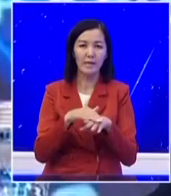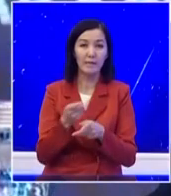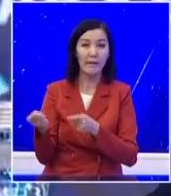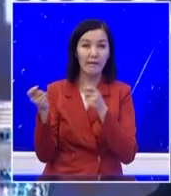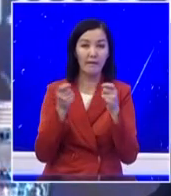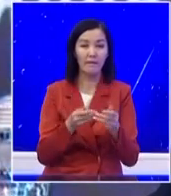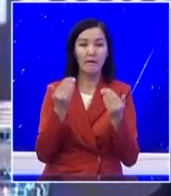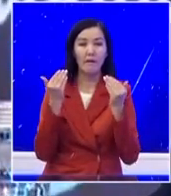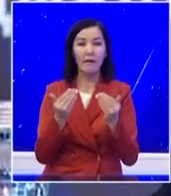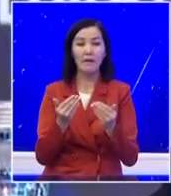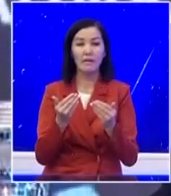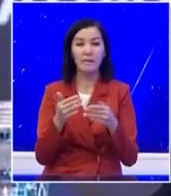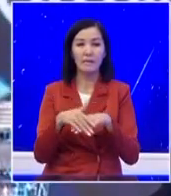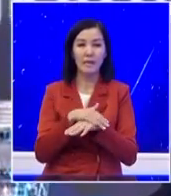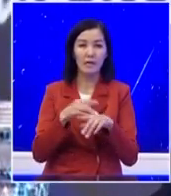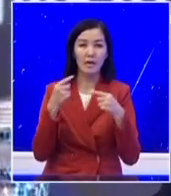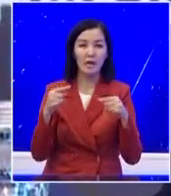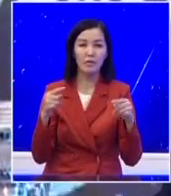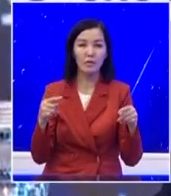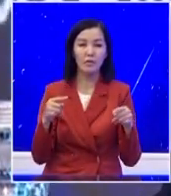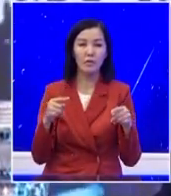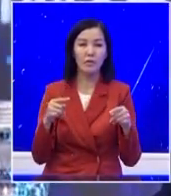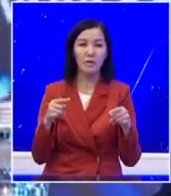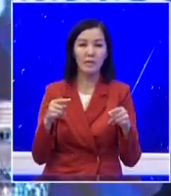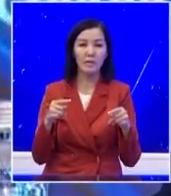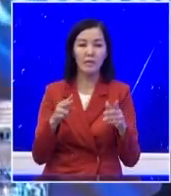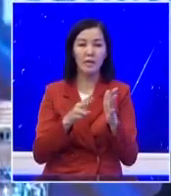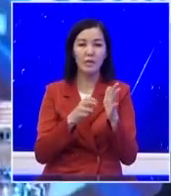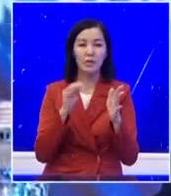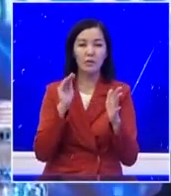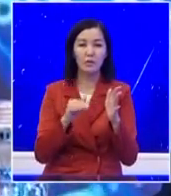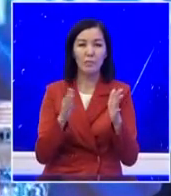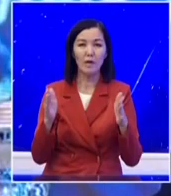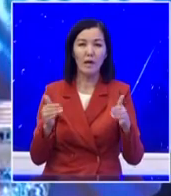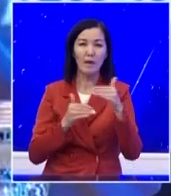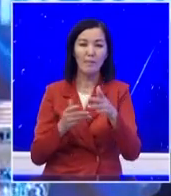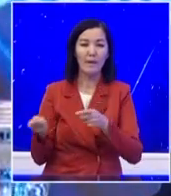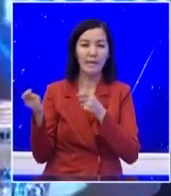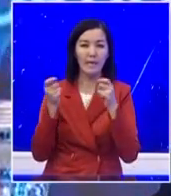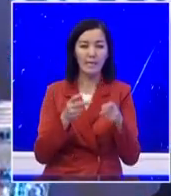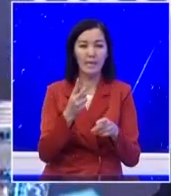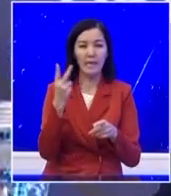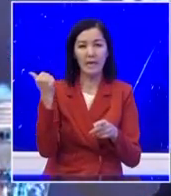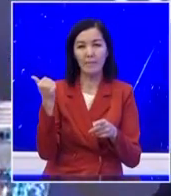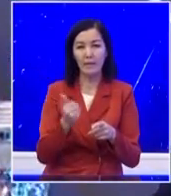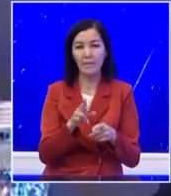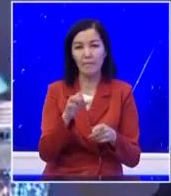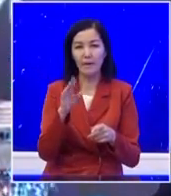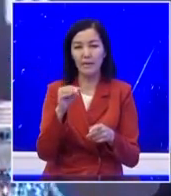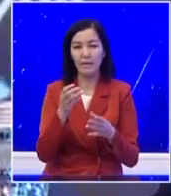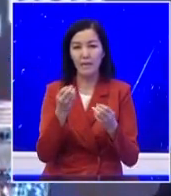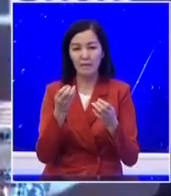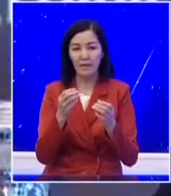таңда бұл препараттың нарыққа әртүрлі өндірушілерден 700 мың қаптамасы жеткізілді. Алдағы 2 аптада парацетамолдың